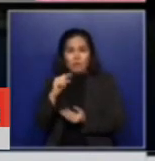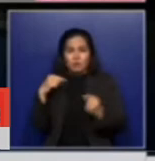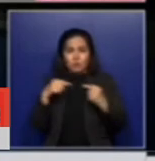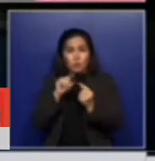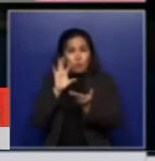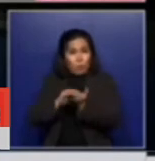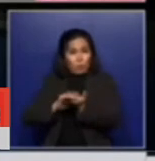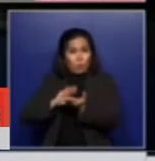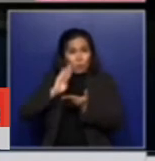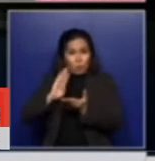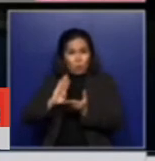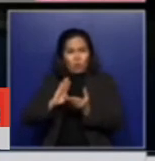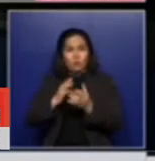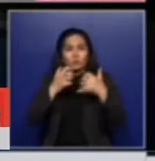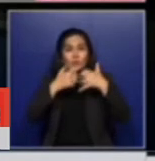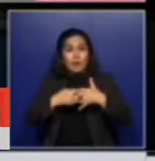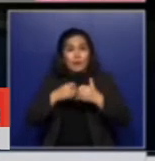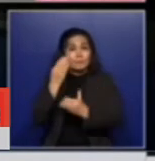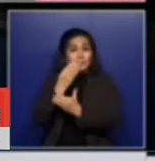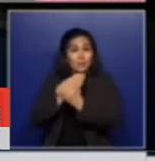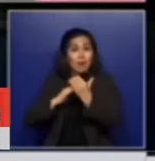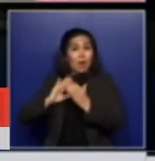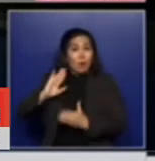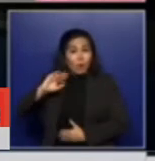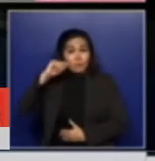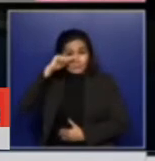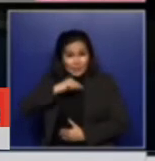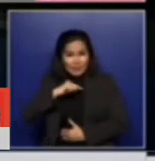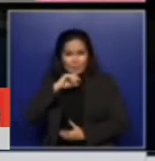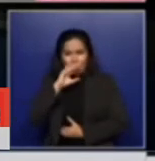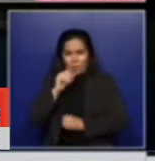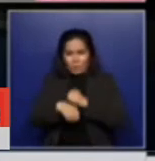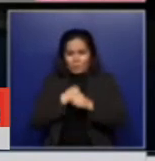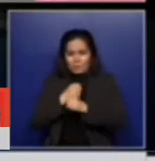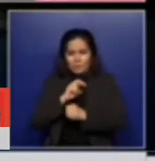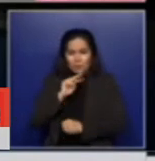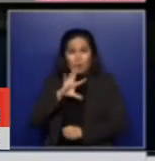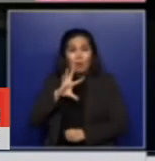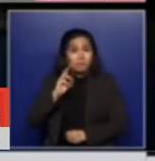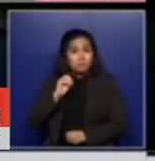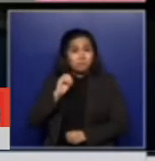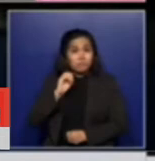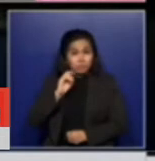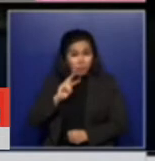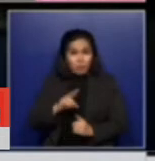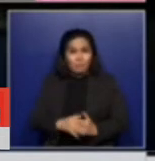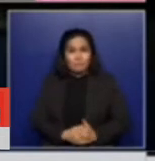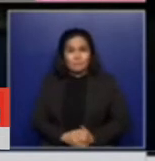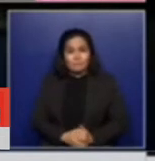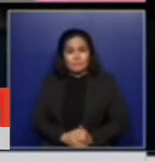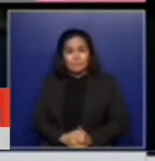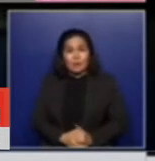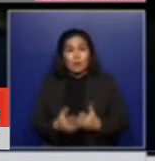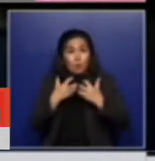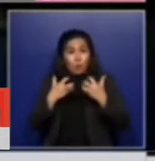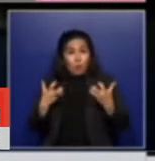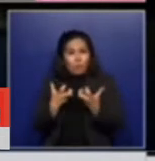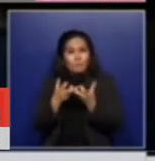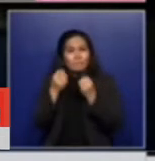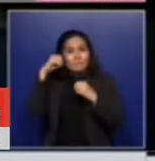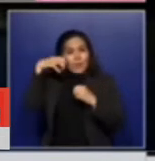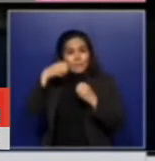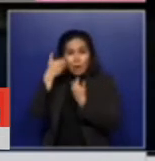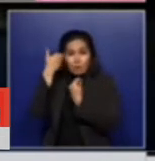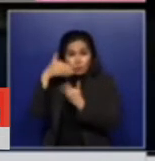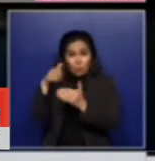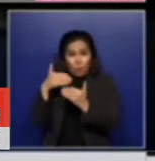ทยรายงานอย่างนี้ครับในปี2562เนี่ยเครื่องใช้ไฟฟ้ามูลค่าการส่งออกนะครับสูงถึ